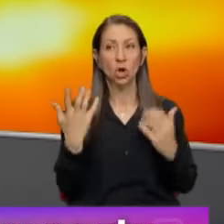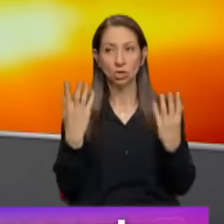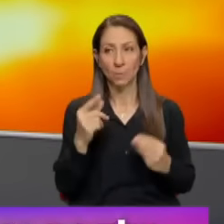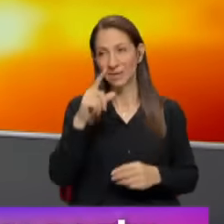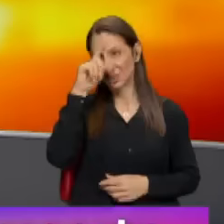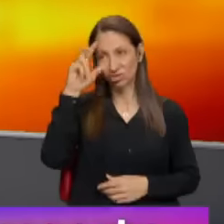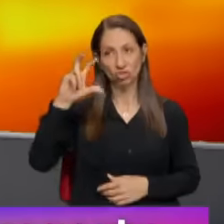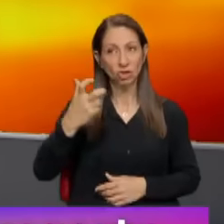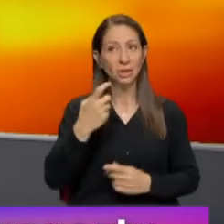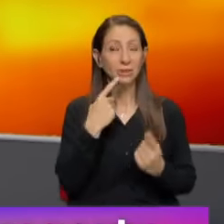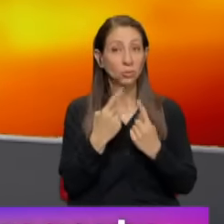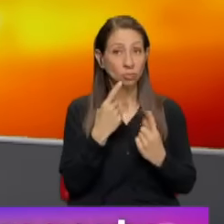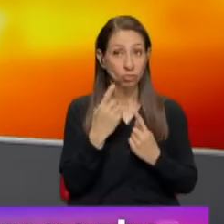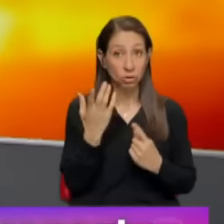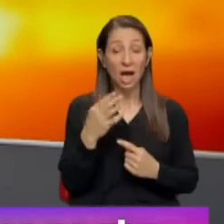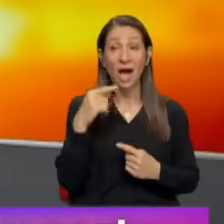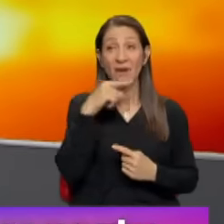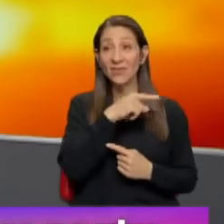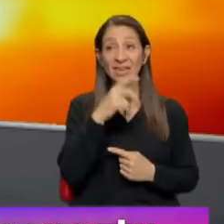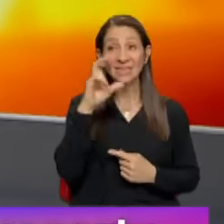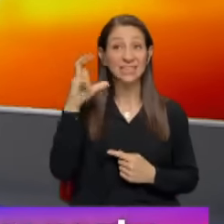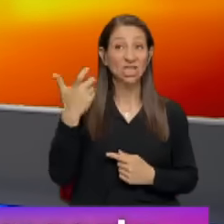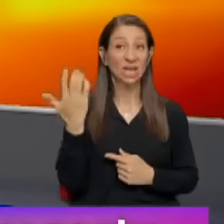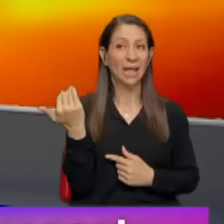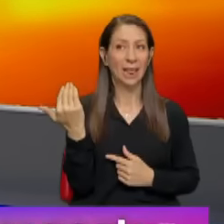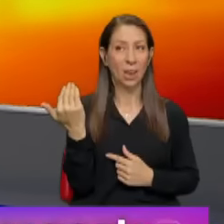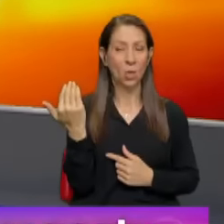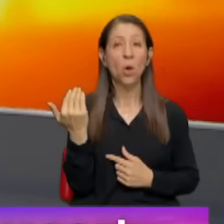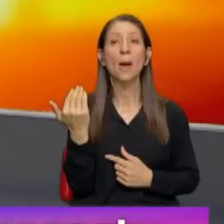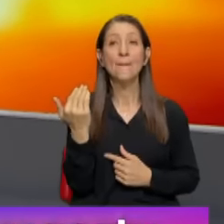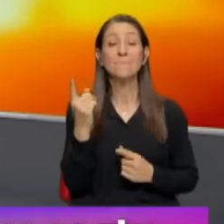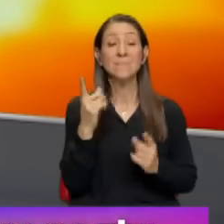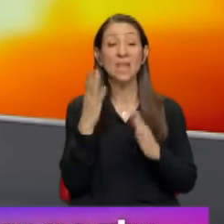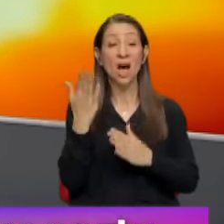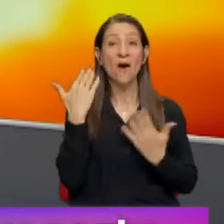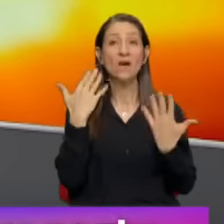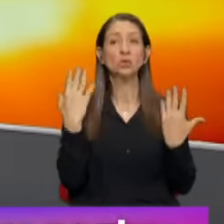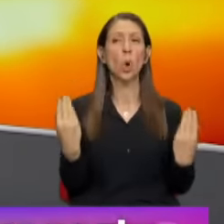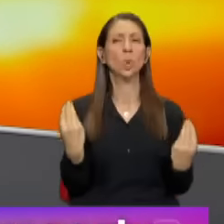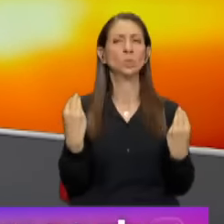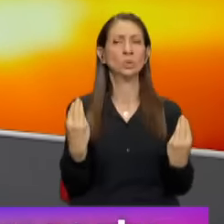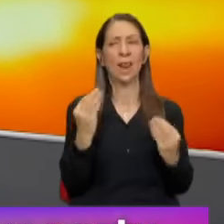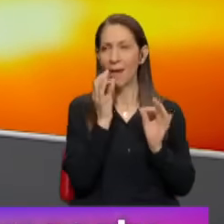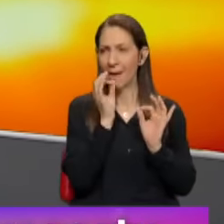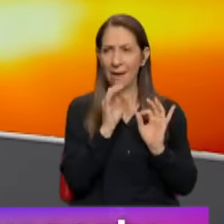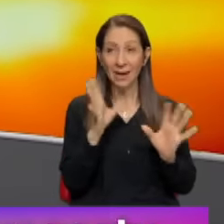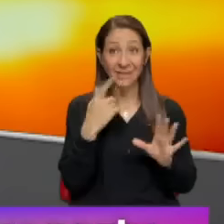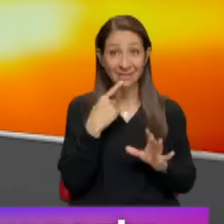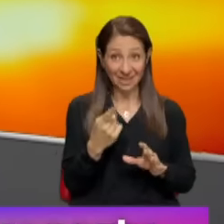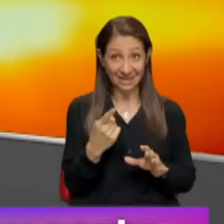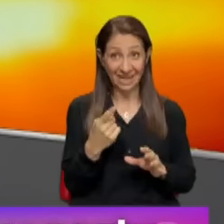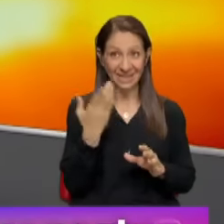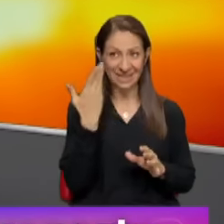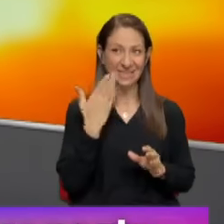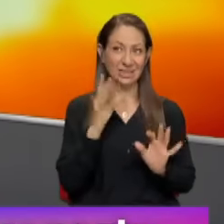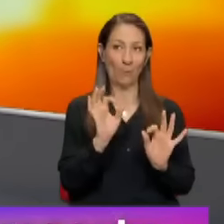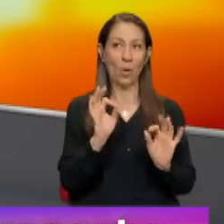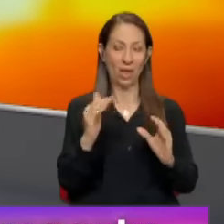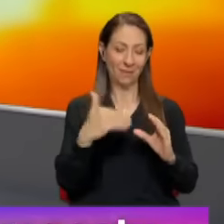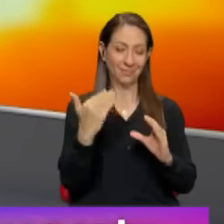bir sıcaklıktan söz ediyoruz. Afrika sıcakları kapıda. Yani bir tarafta hava çok güzel, nefis denilirken, hani izleyicilerimiz